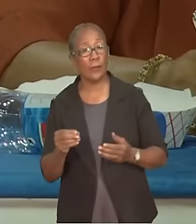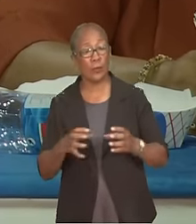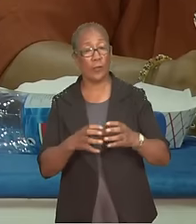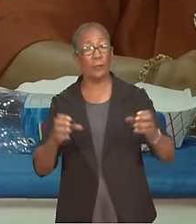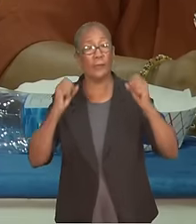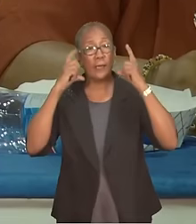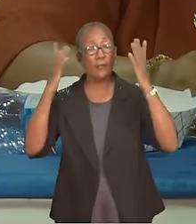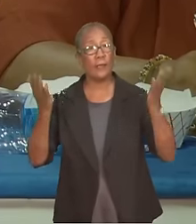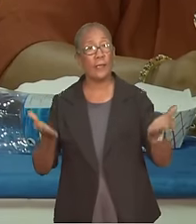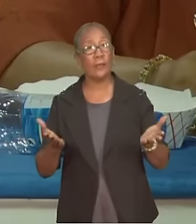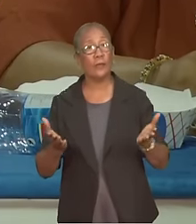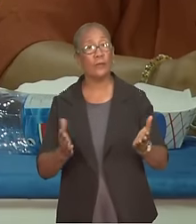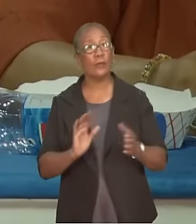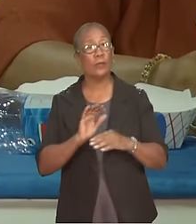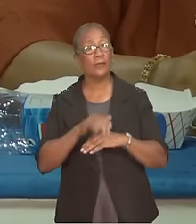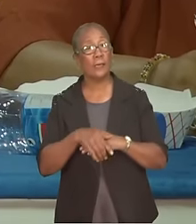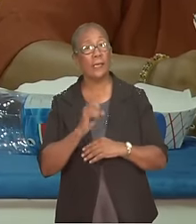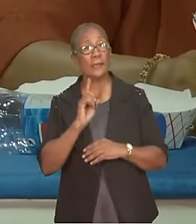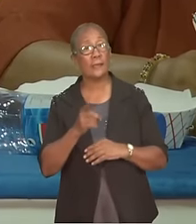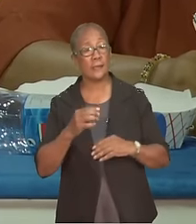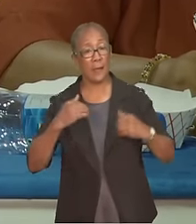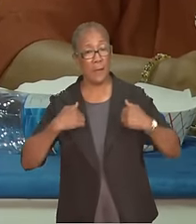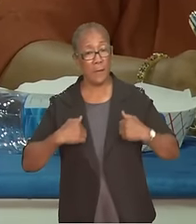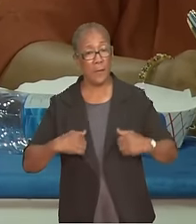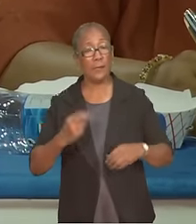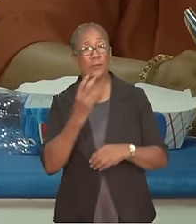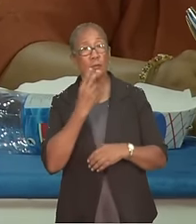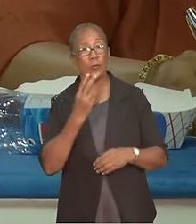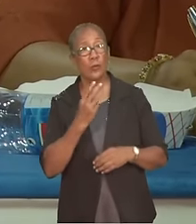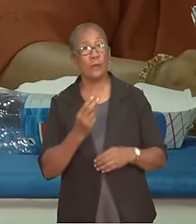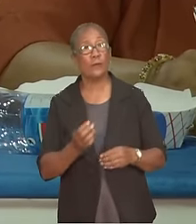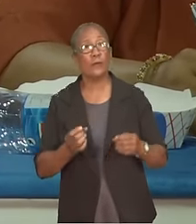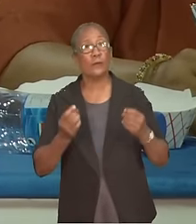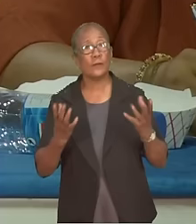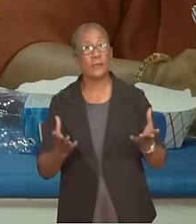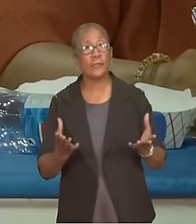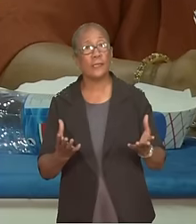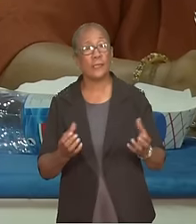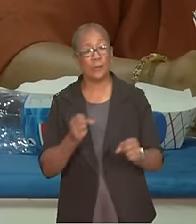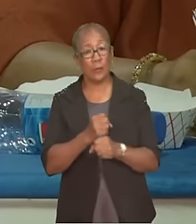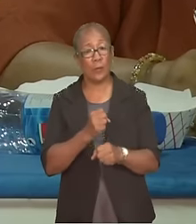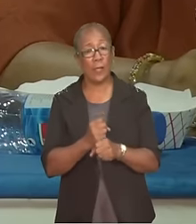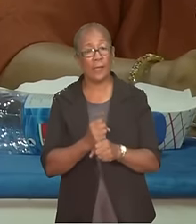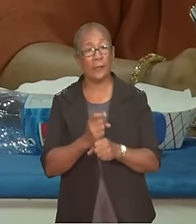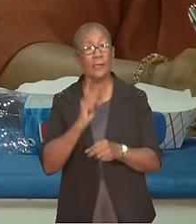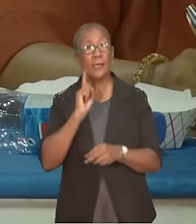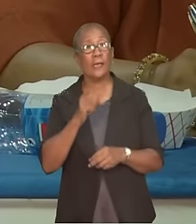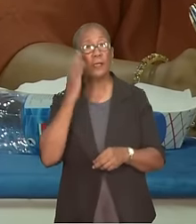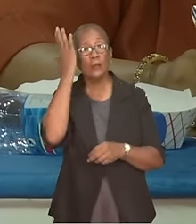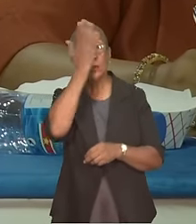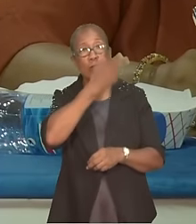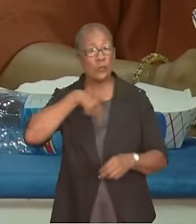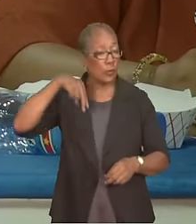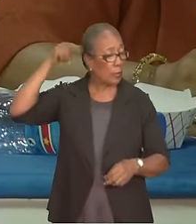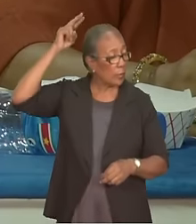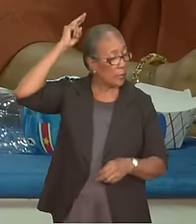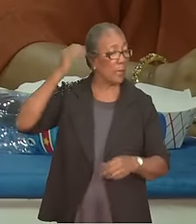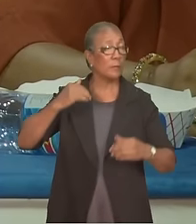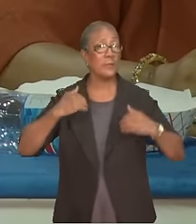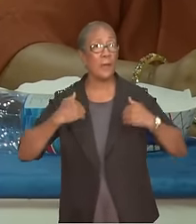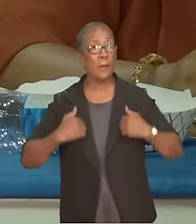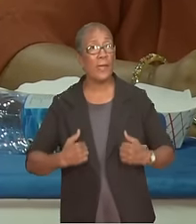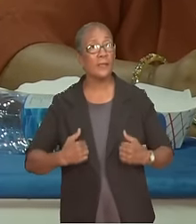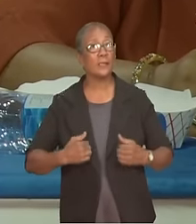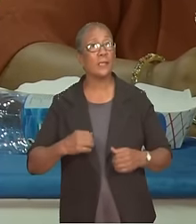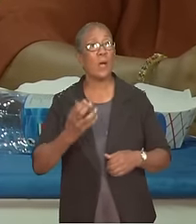bedrijfsleven. Namelijk dat ze mensen zoeken voor bepaalde jobs. Maar dat Surinamers toch wel andere aspiraties hebben